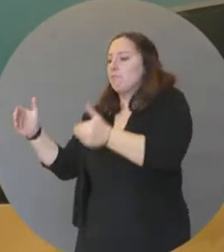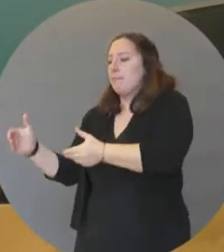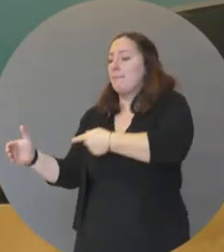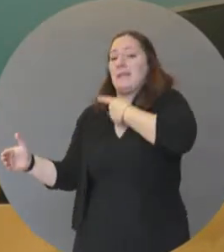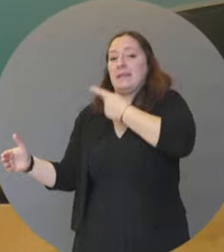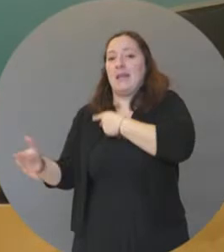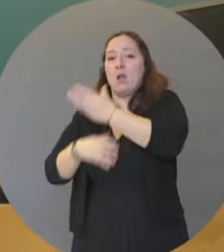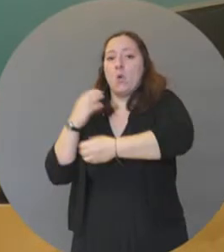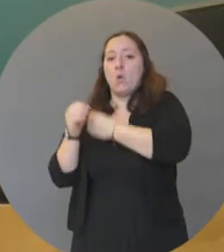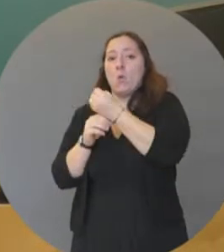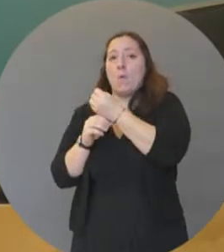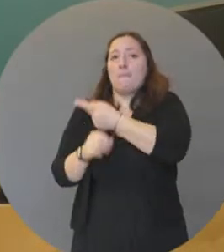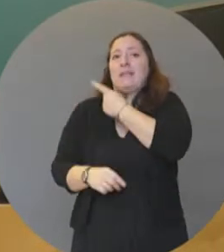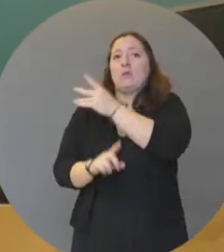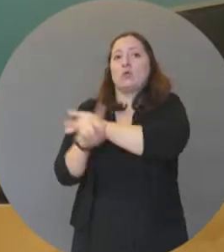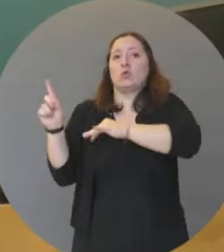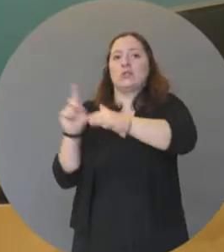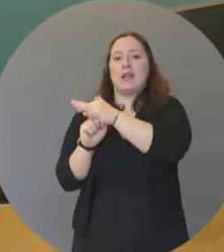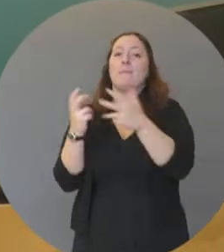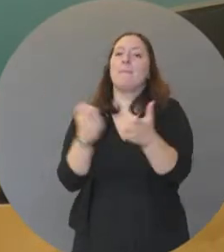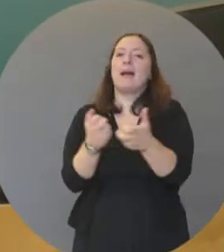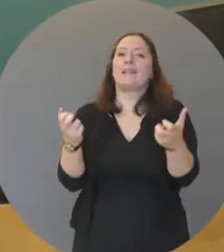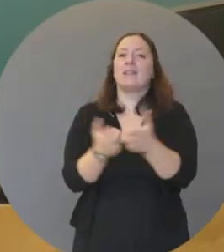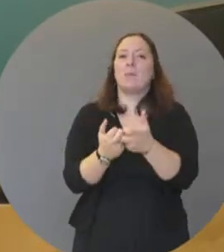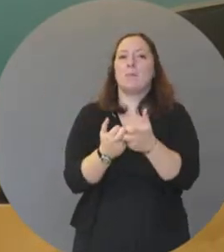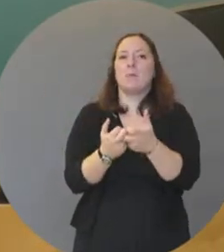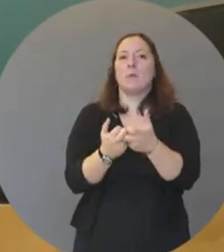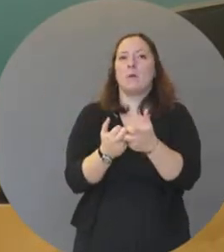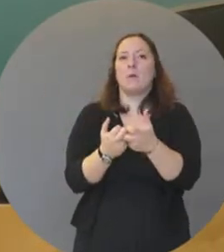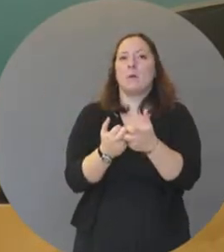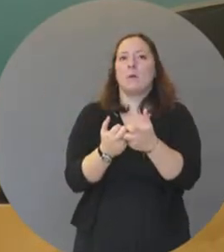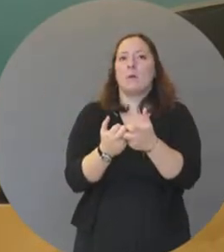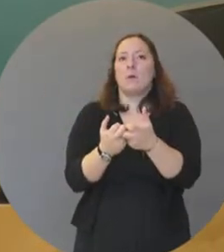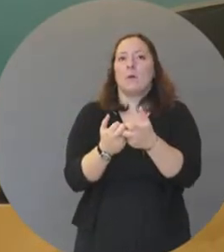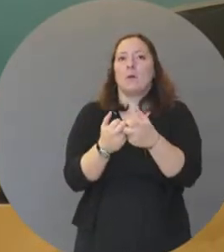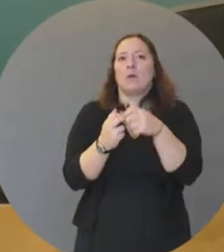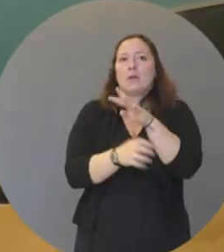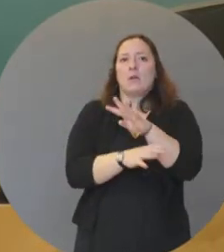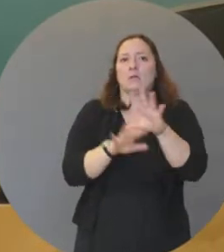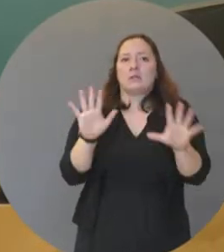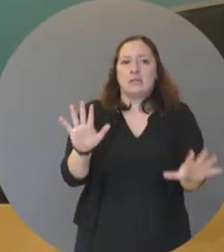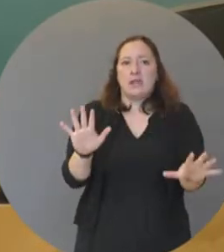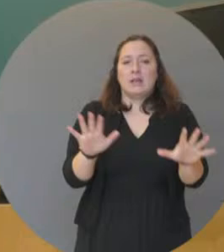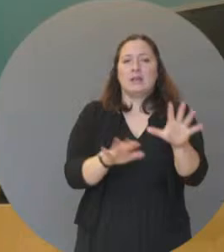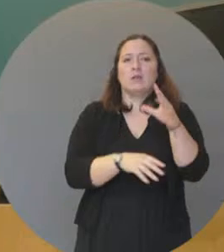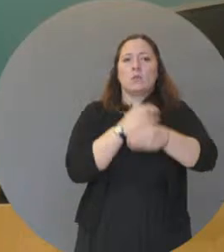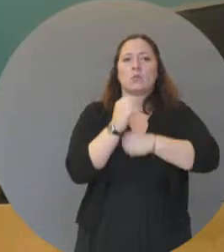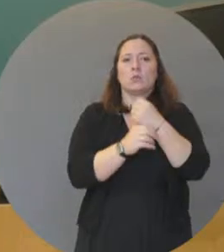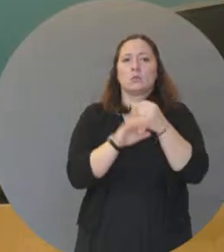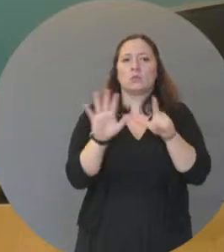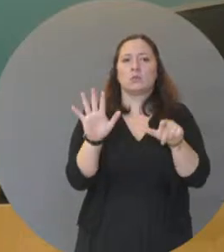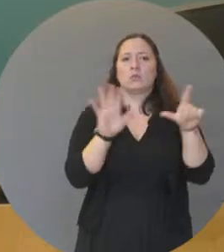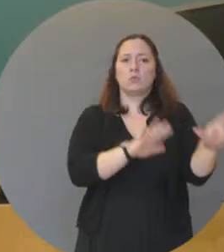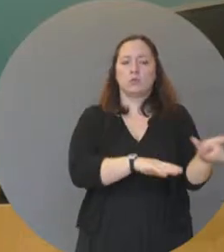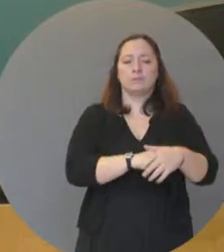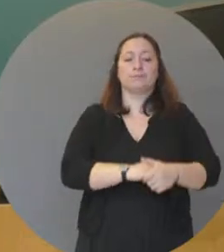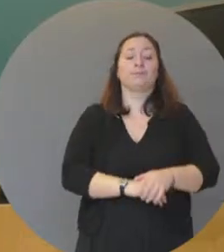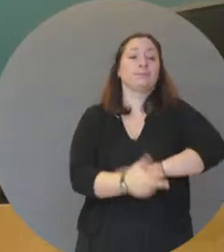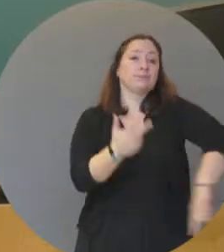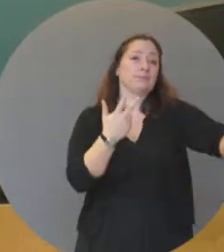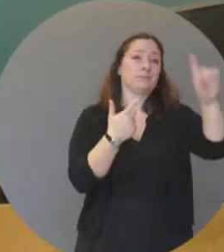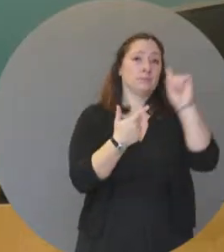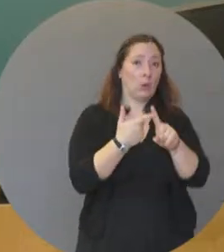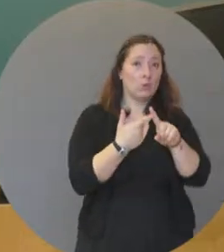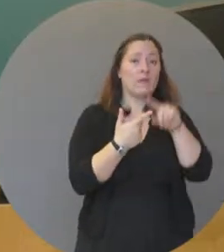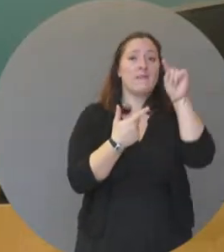Loire-Atlantique Val-de-Marne 2 passe par l'expérimentation sur un petit nombre de collèges ou un équipement